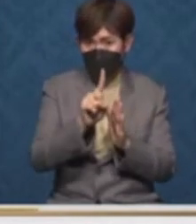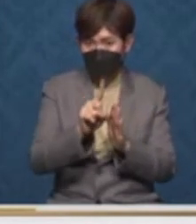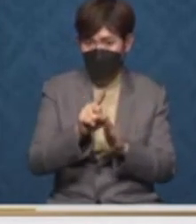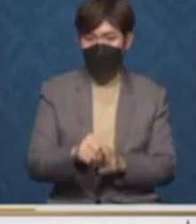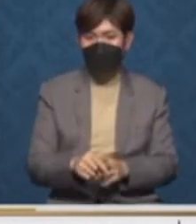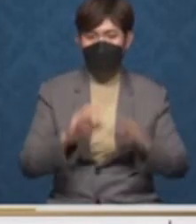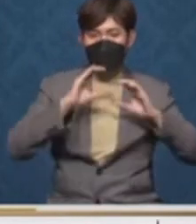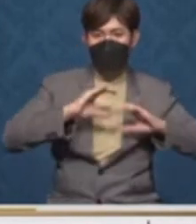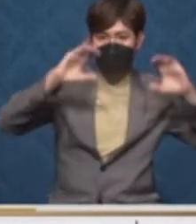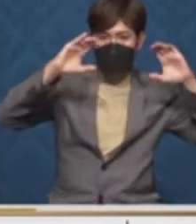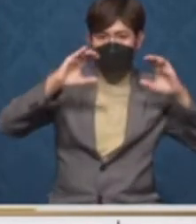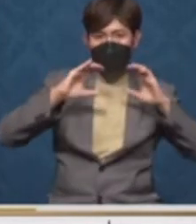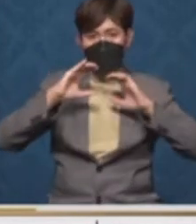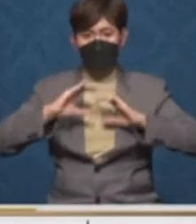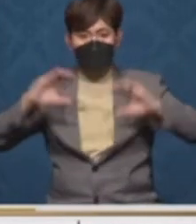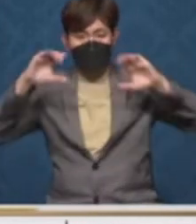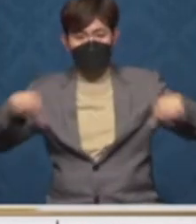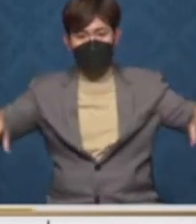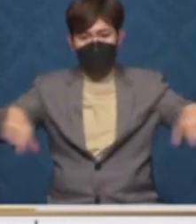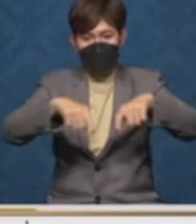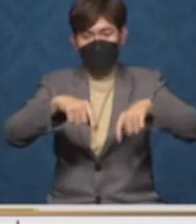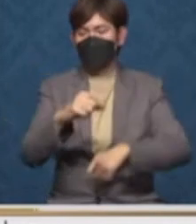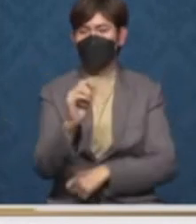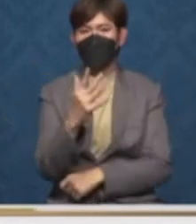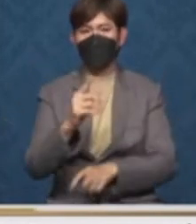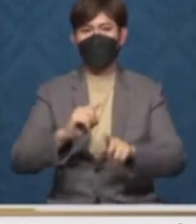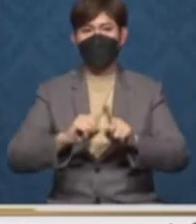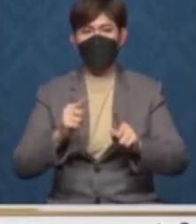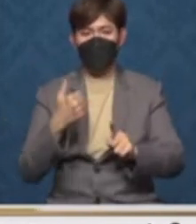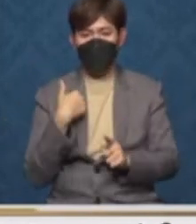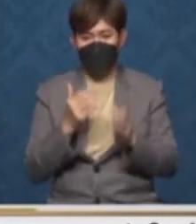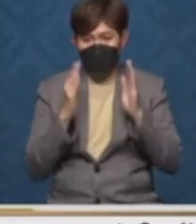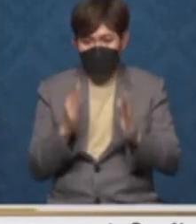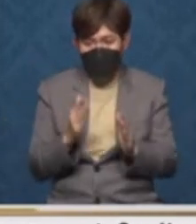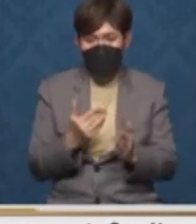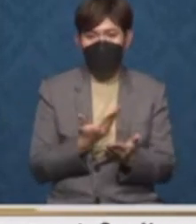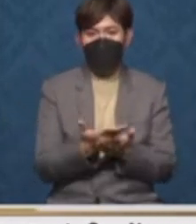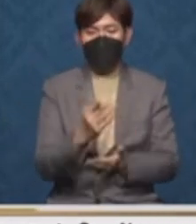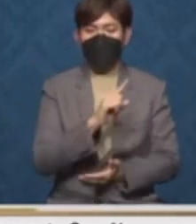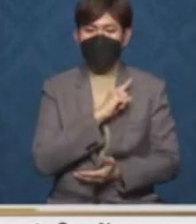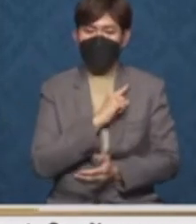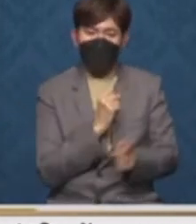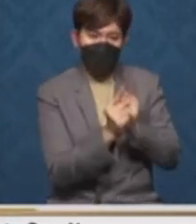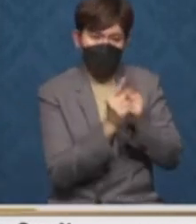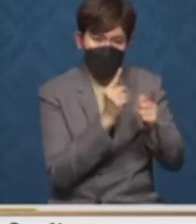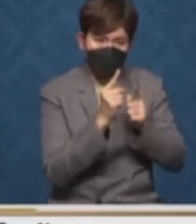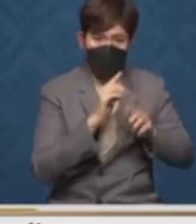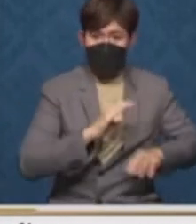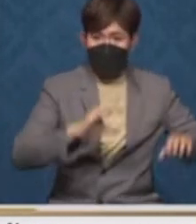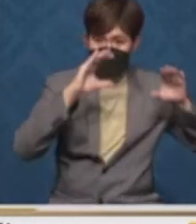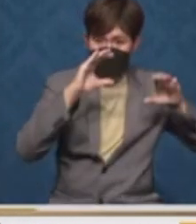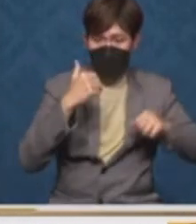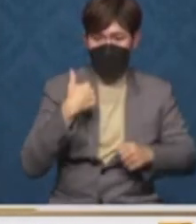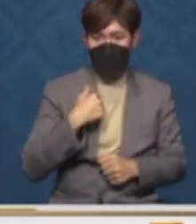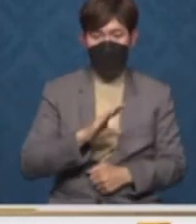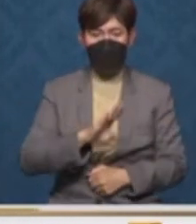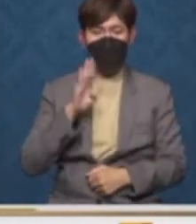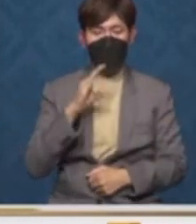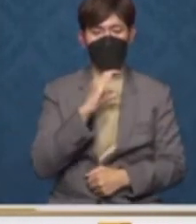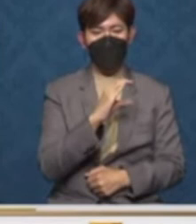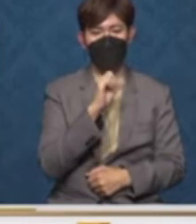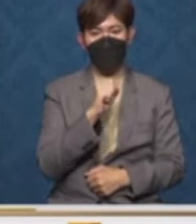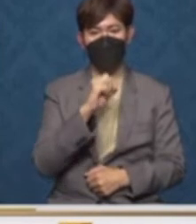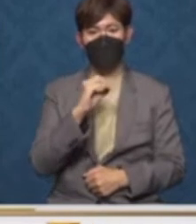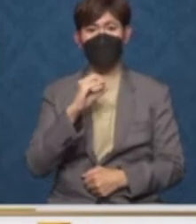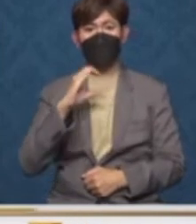ริงแต่เป็นการซื้อขายผ่านในหน้าคือบริษัท CSOC ที่มีบริษัทณัฐพลจ